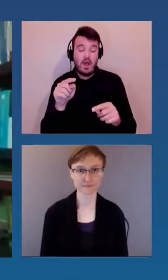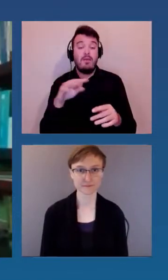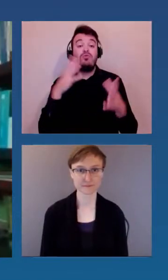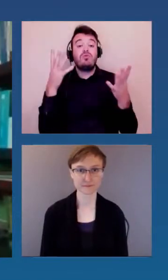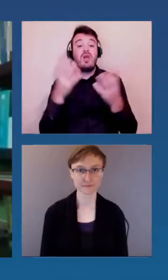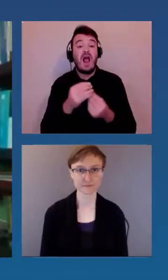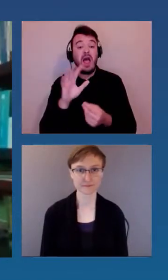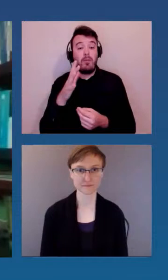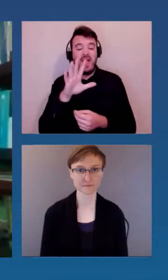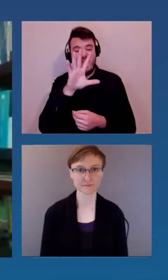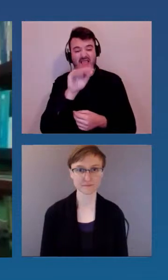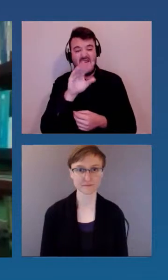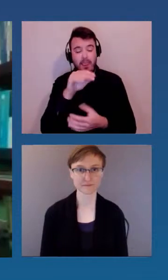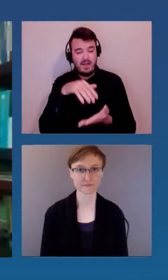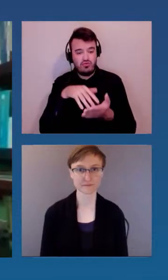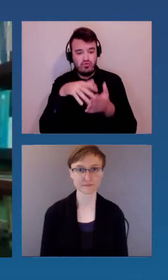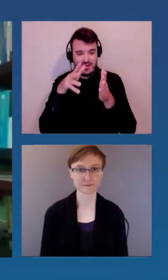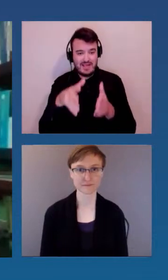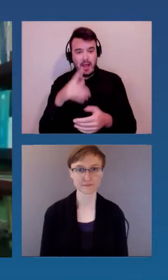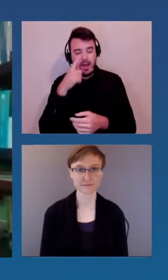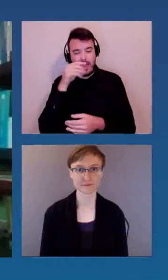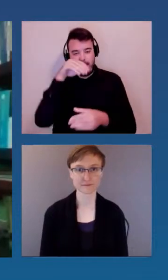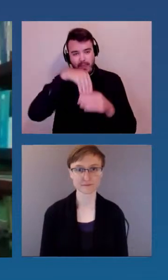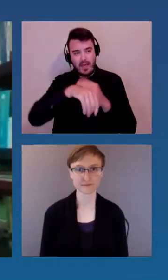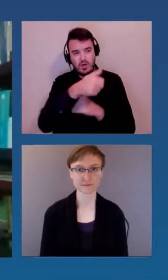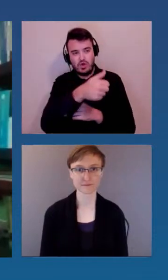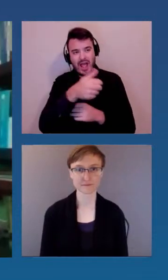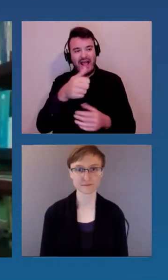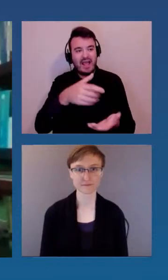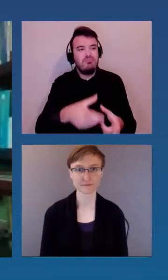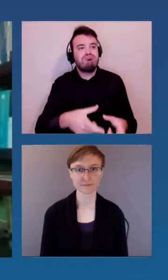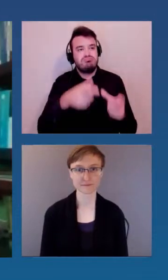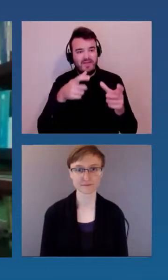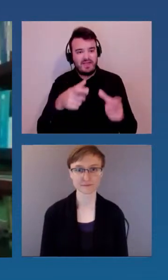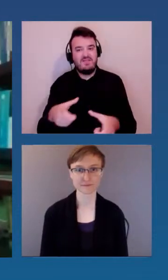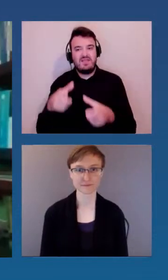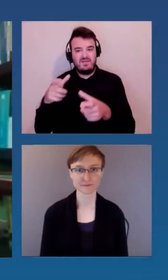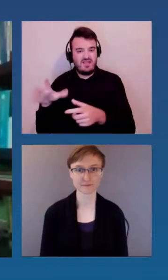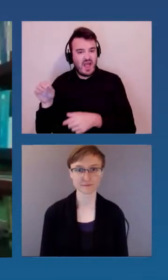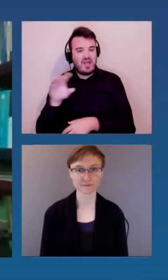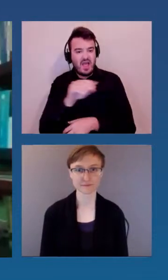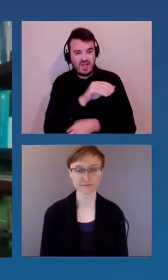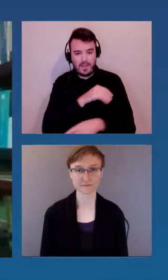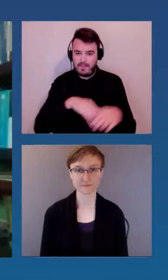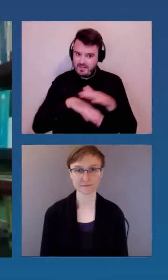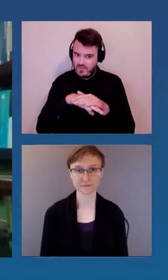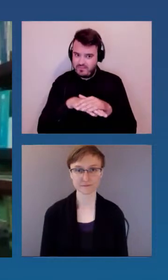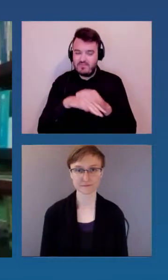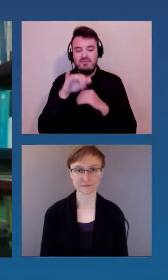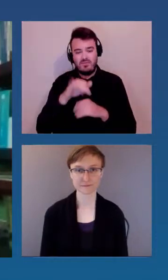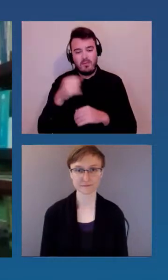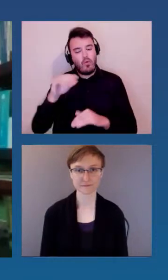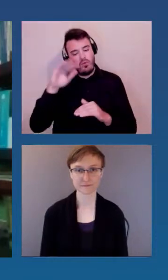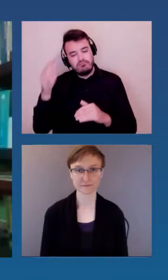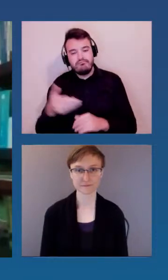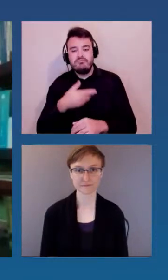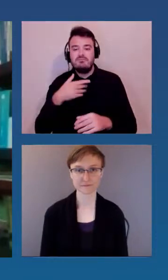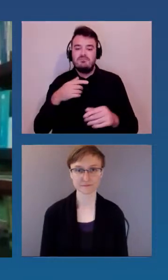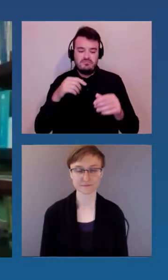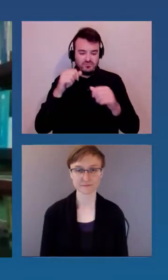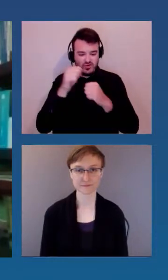que la grande majorité de nos étudiants ont pu compléter leur année scolaire, ce qui nous donne, ce qui nous